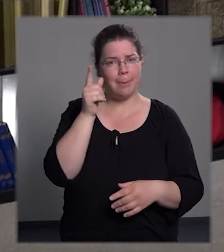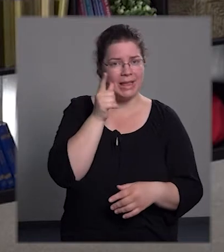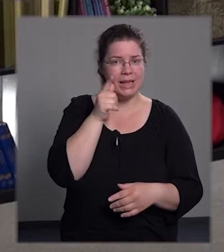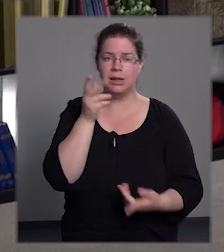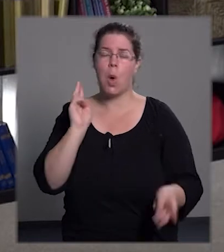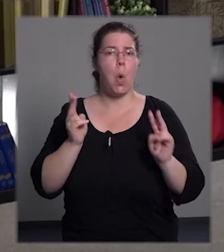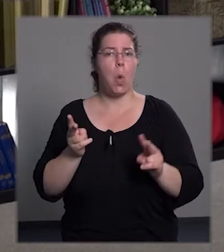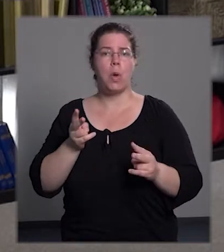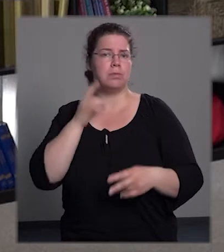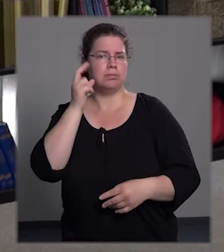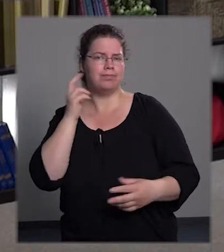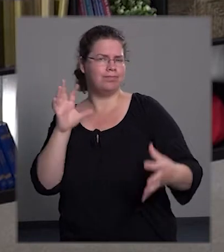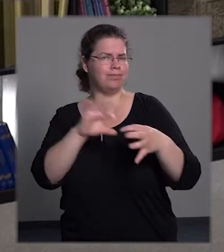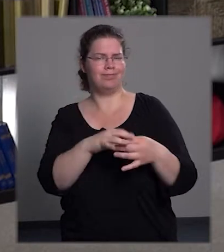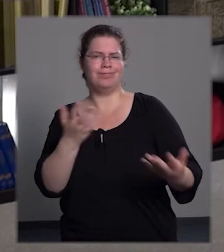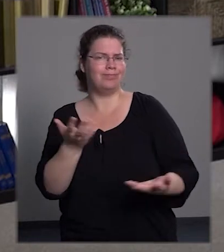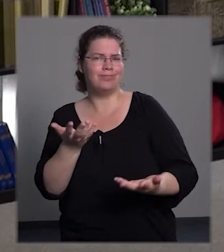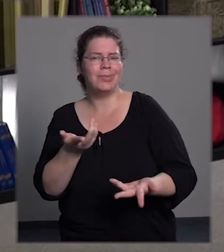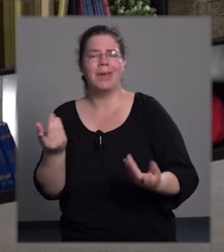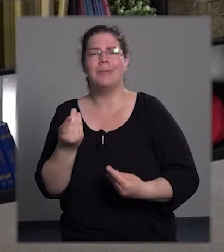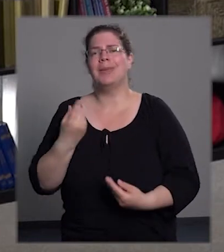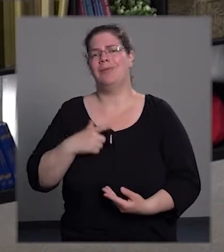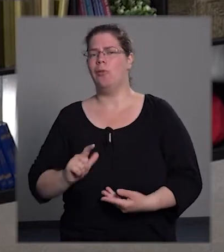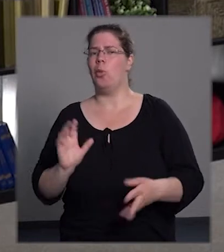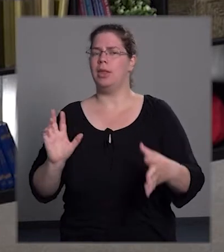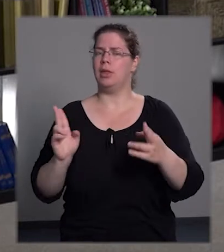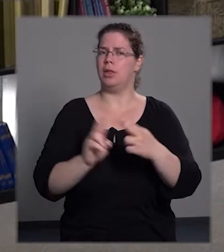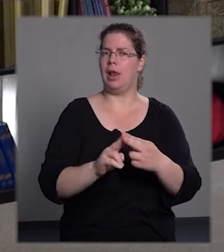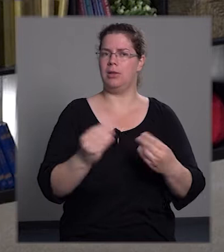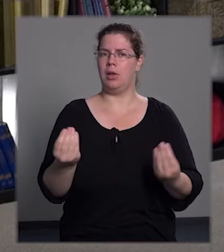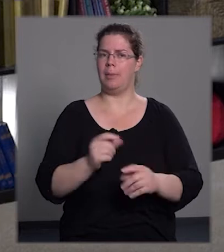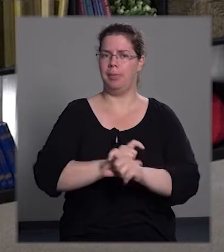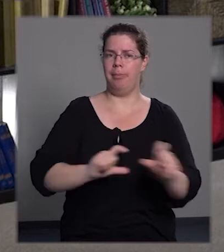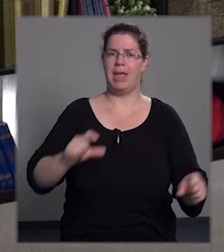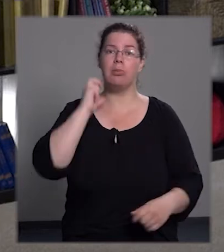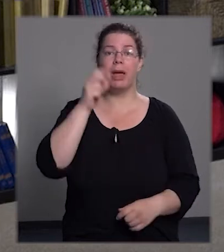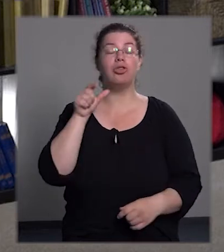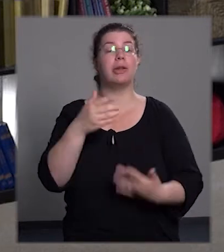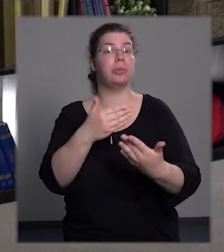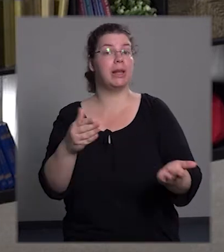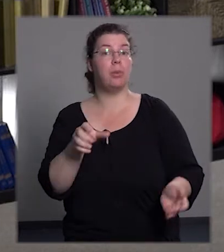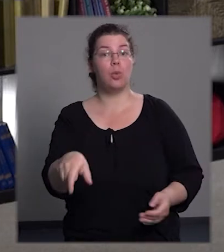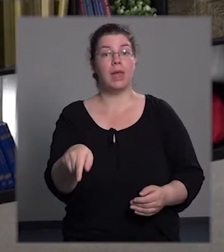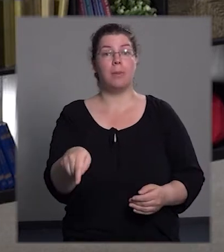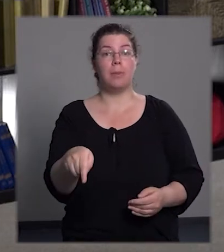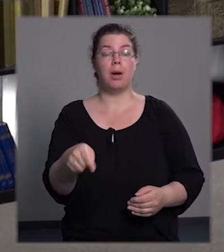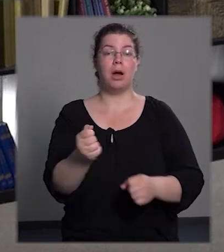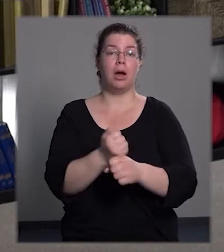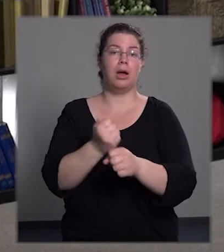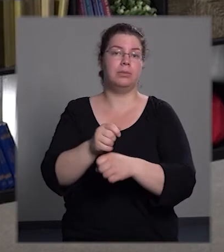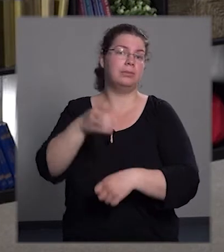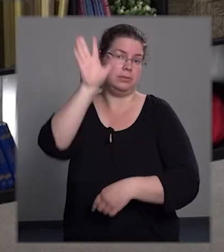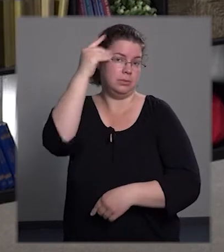hogyan kapcsolódik Pesterzsébethez, és mi volt ez a találkozás, aminek a nyomán a Pesterzsébeti Múzeumban rendezték az